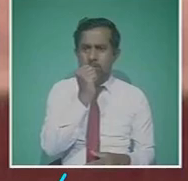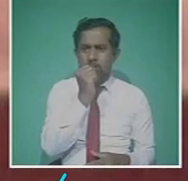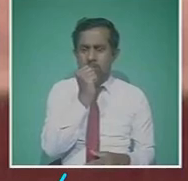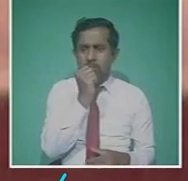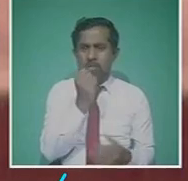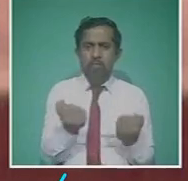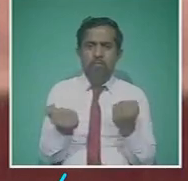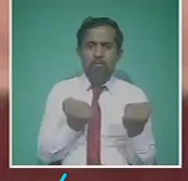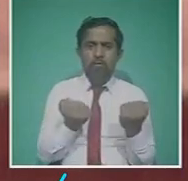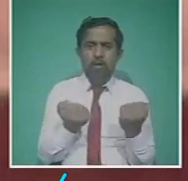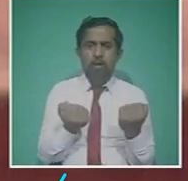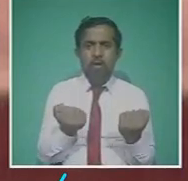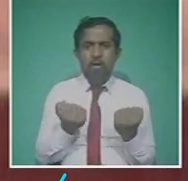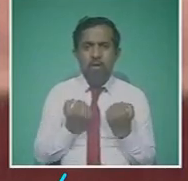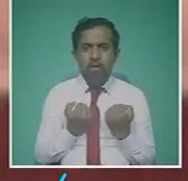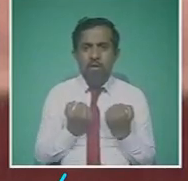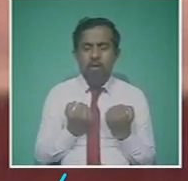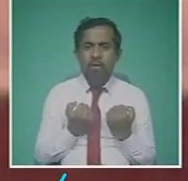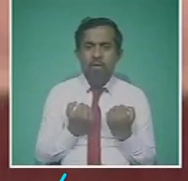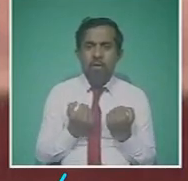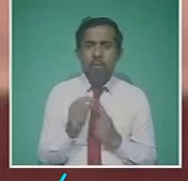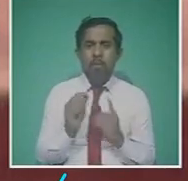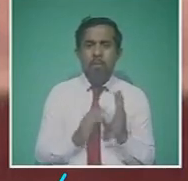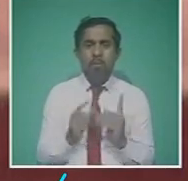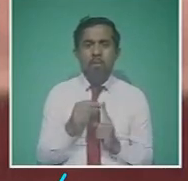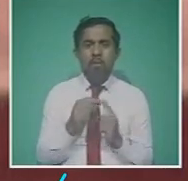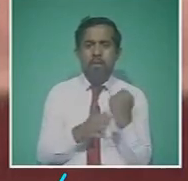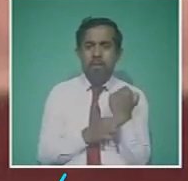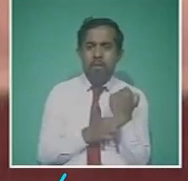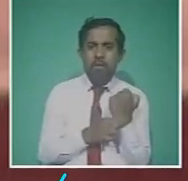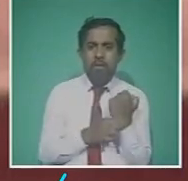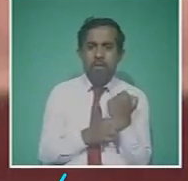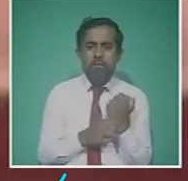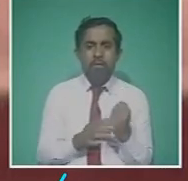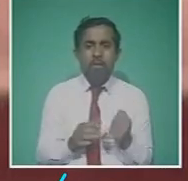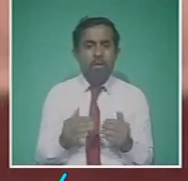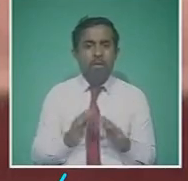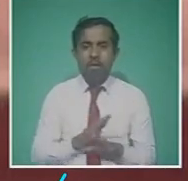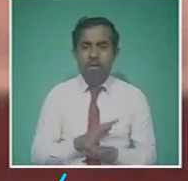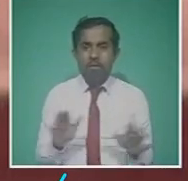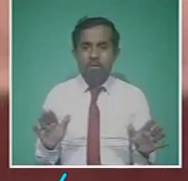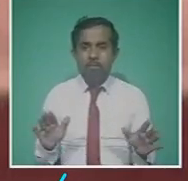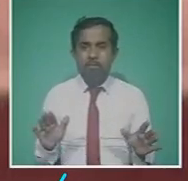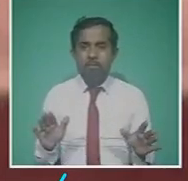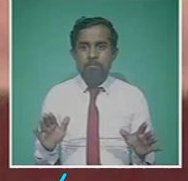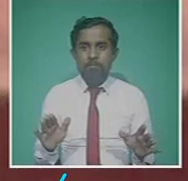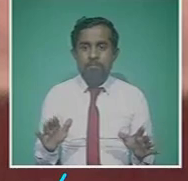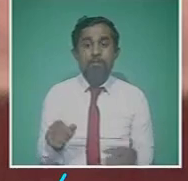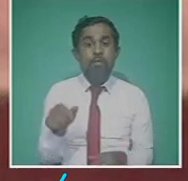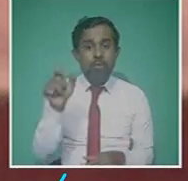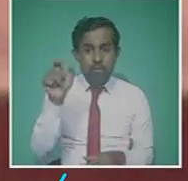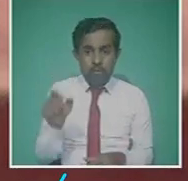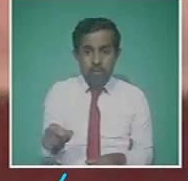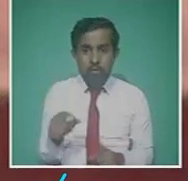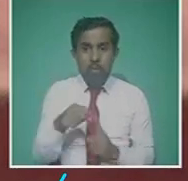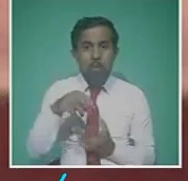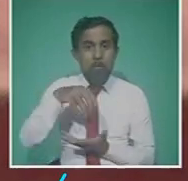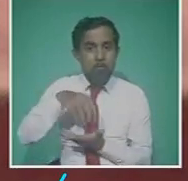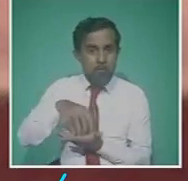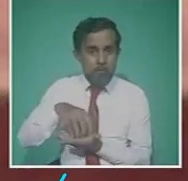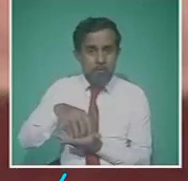කැබ් එකක් අරගෙන එහෙම නැත්තම් මොනවා හරි mantri දීමනාවේ මොකක් හරි අරන් කෙනක් එන්නම් කියලා නෙමෙයි දැන් එතුමන්ලා පළාත්